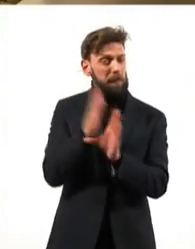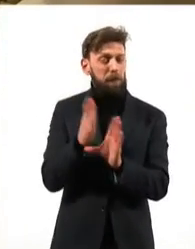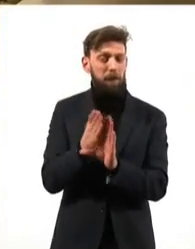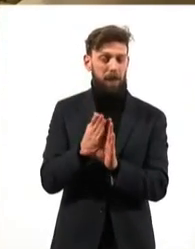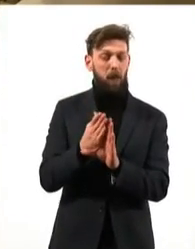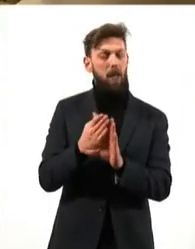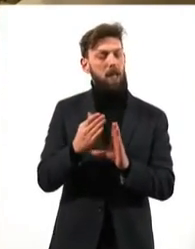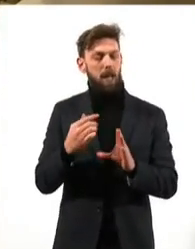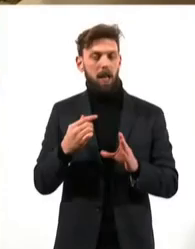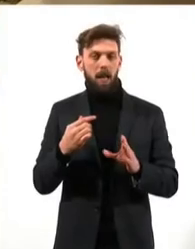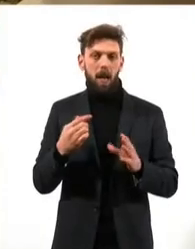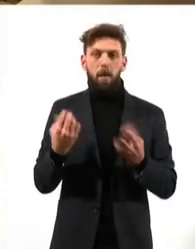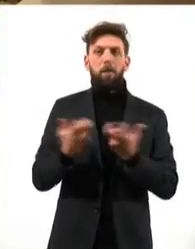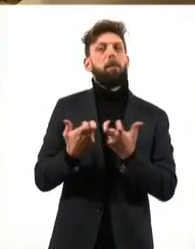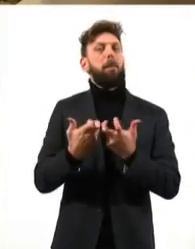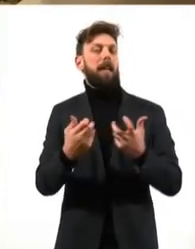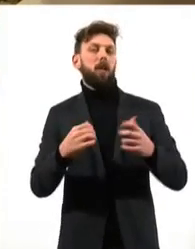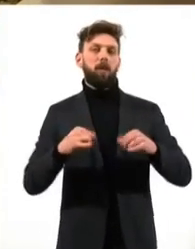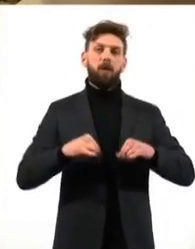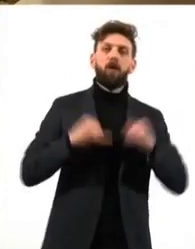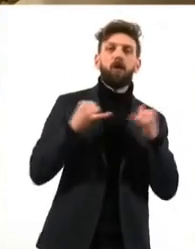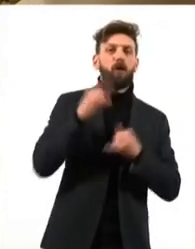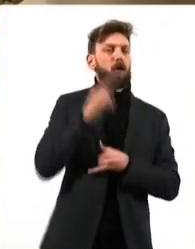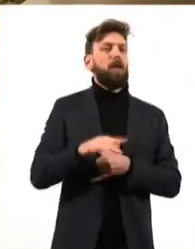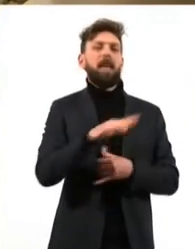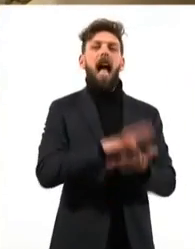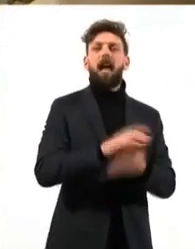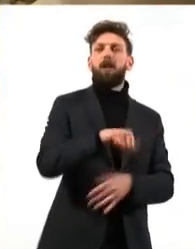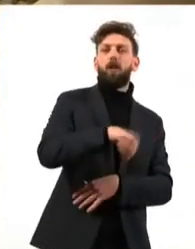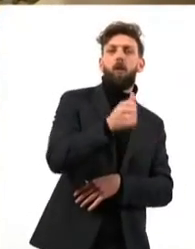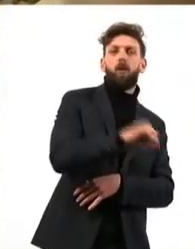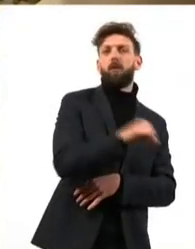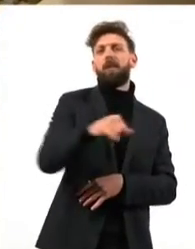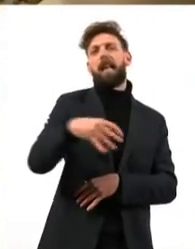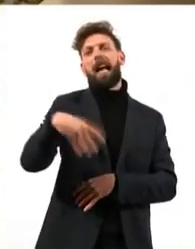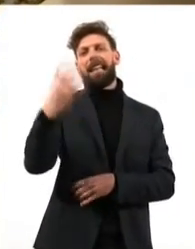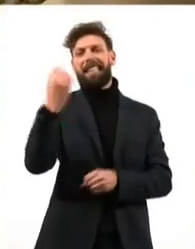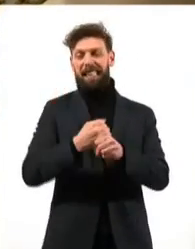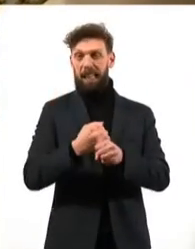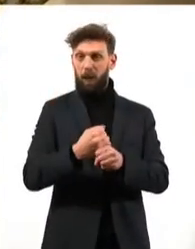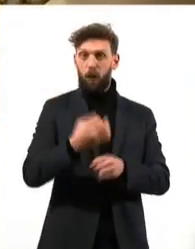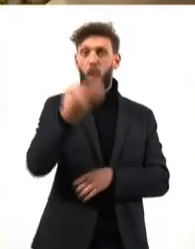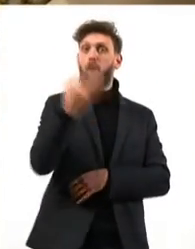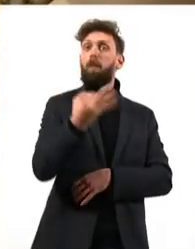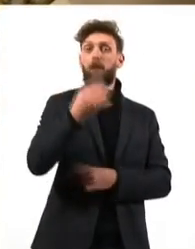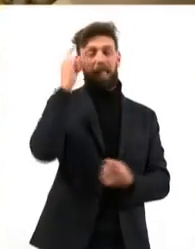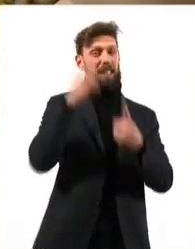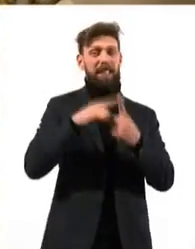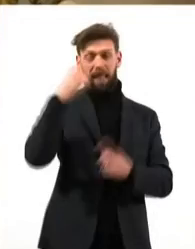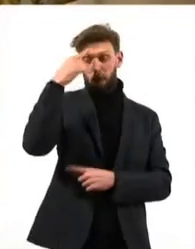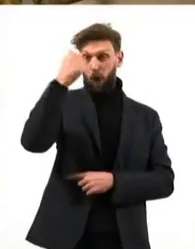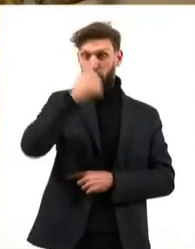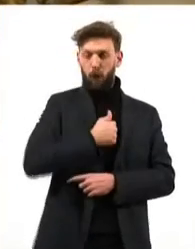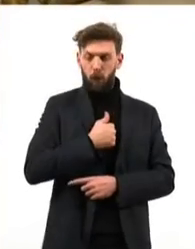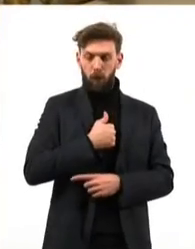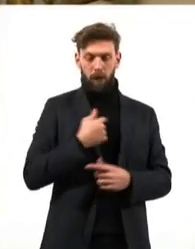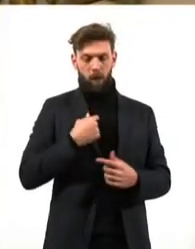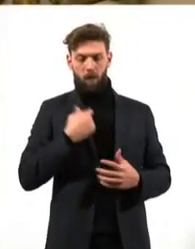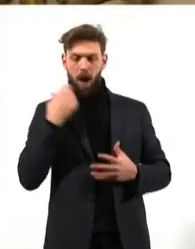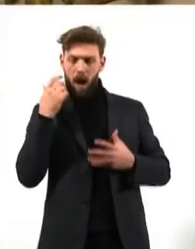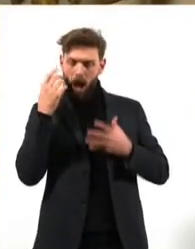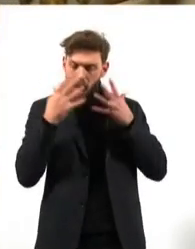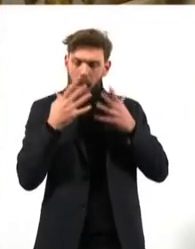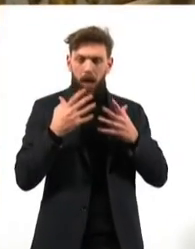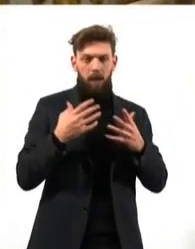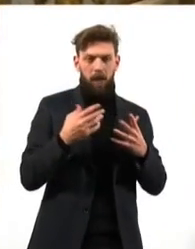du suicide chez les jeunes filles entre 11 et 14 ans, où on a vraiment une montée quasi exponentielle des tentatives de suicide chez les jeunes filles à